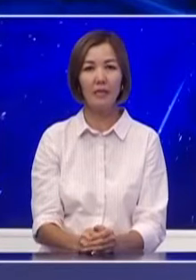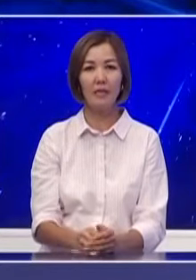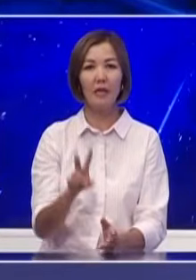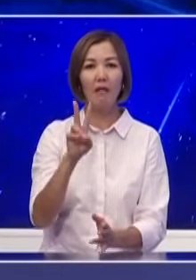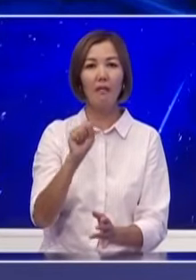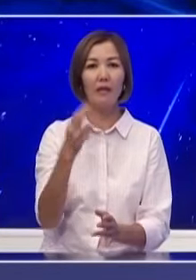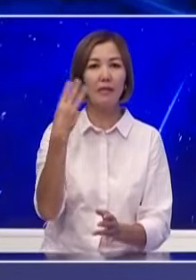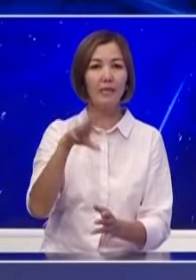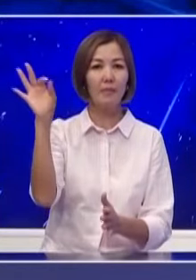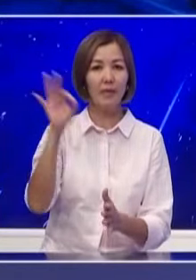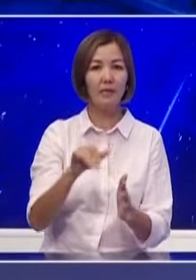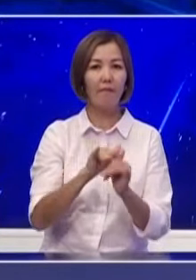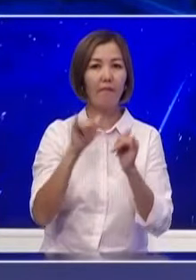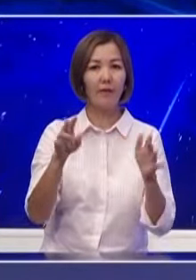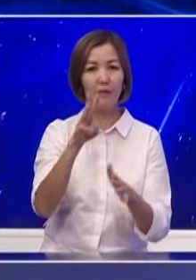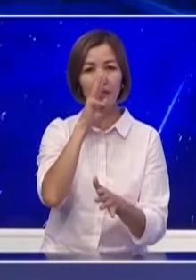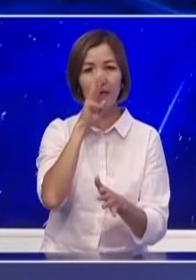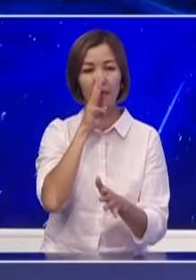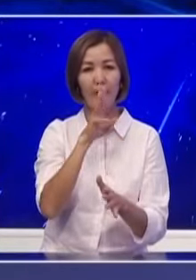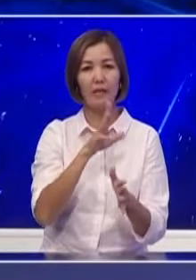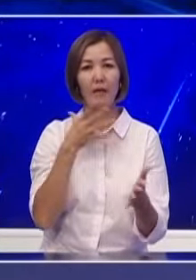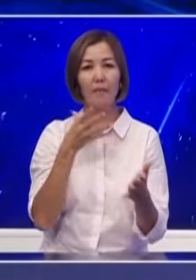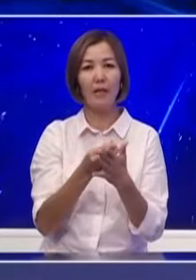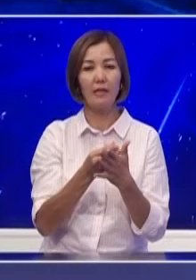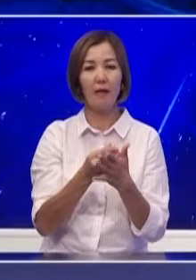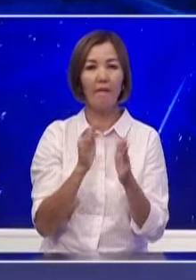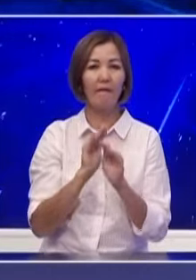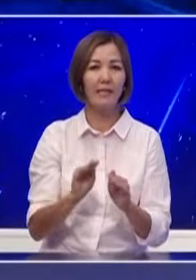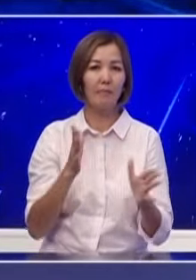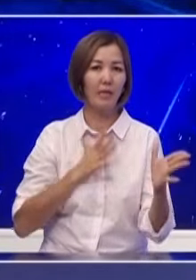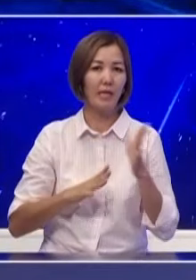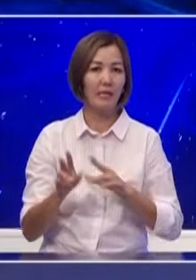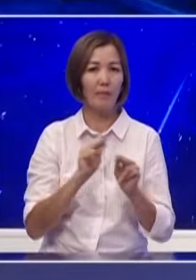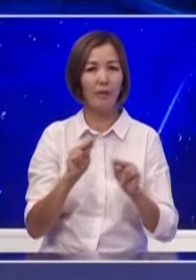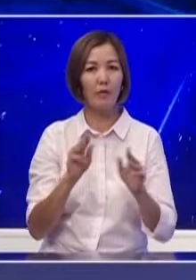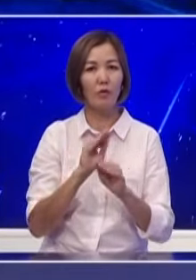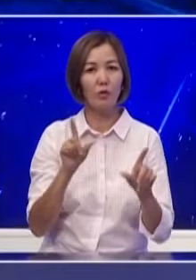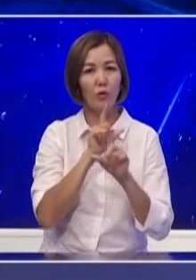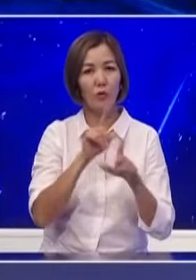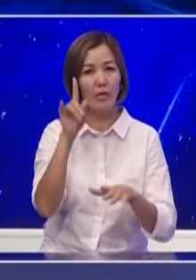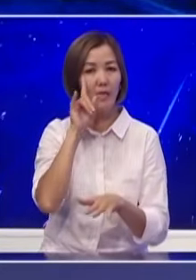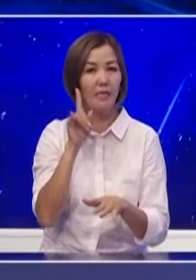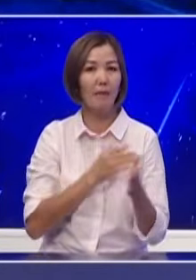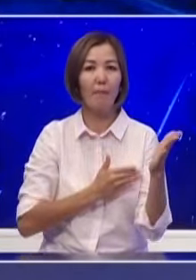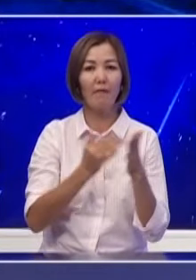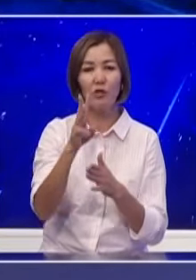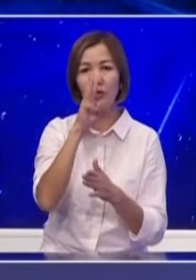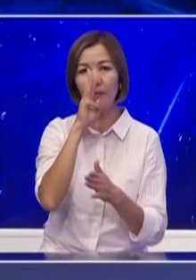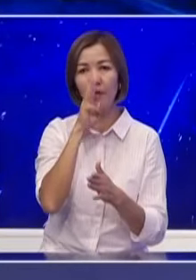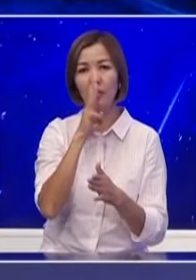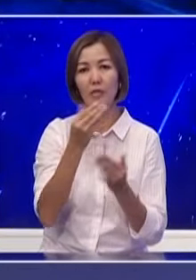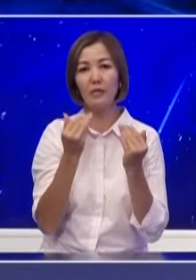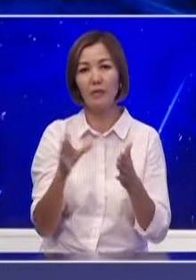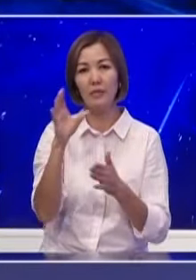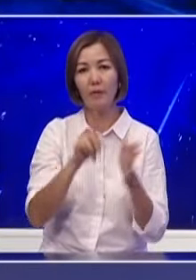На 30% вырастет заработная плата воспитателей и педагогов детских дошкольных учреждений Казахстана. Повышение оклада произойдет уже